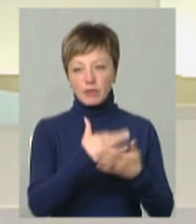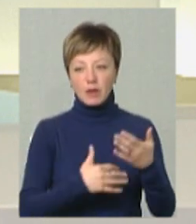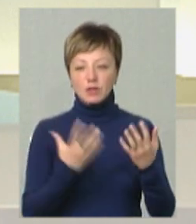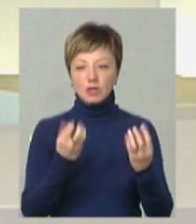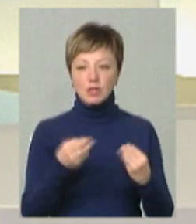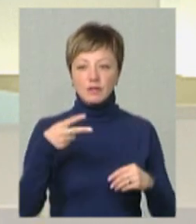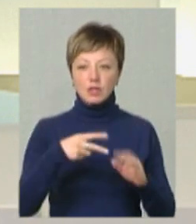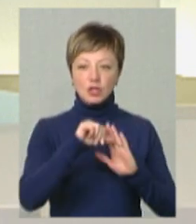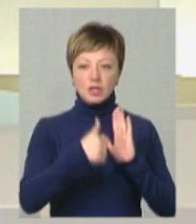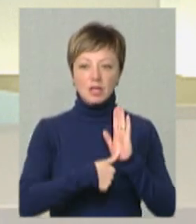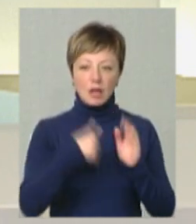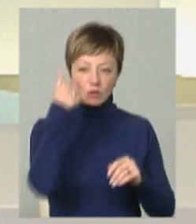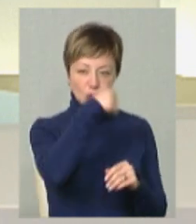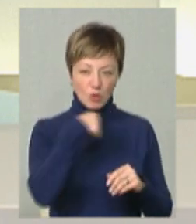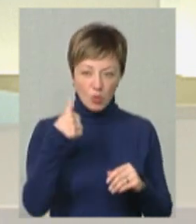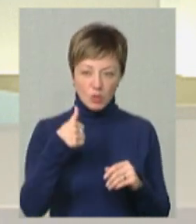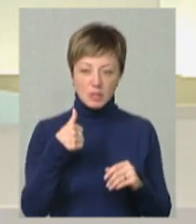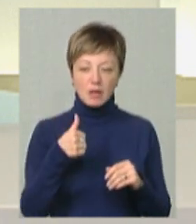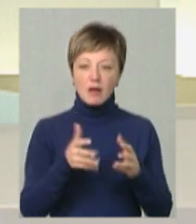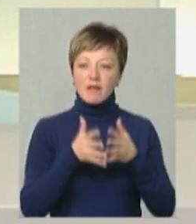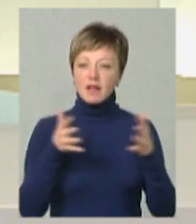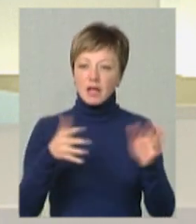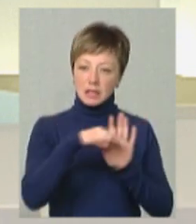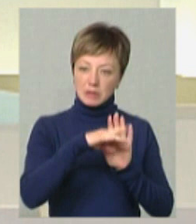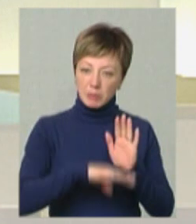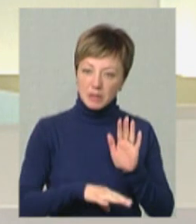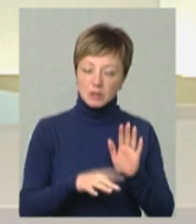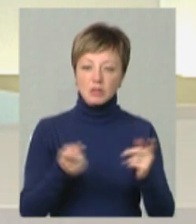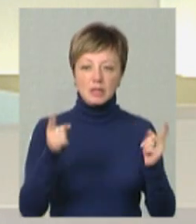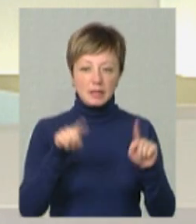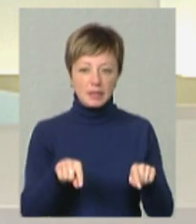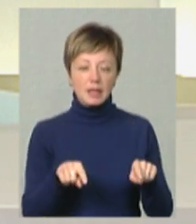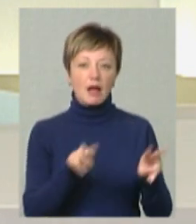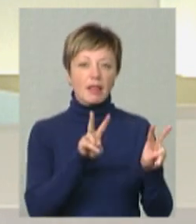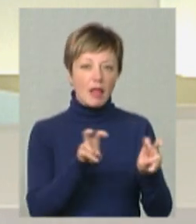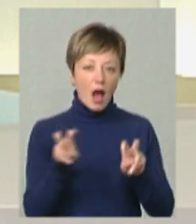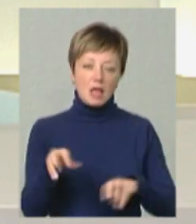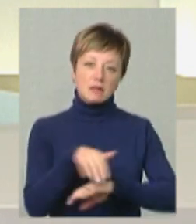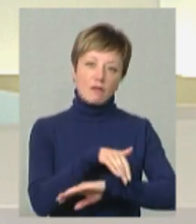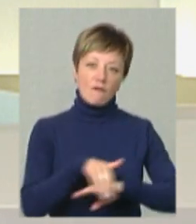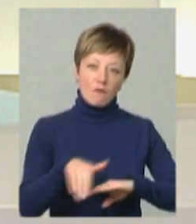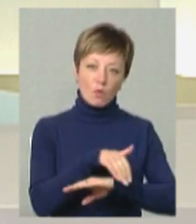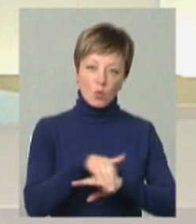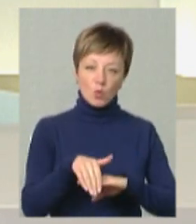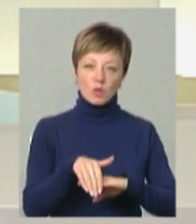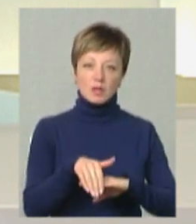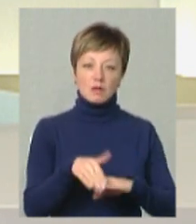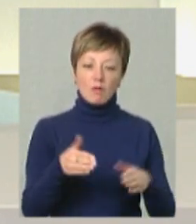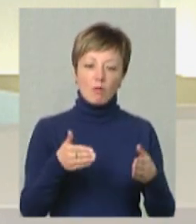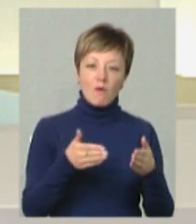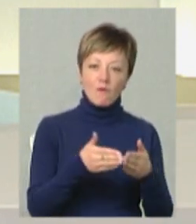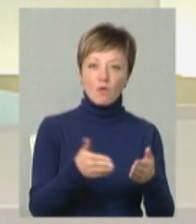у 2016 році великий список тих назв вулиць,